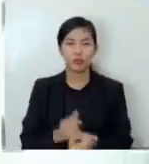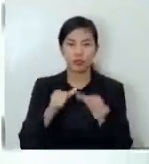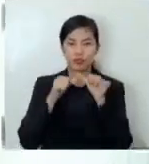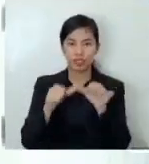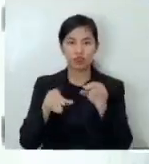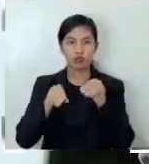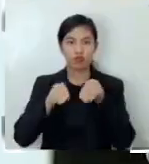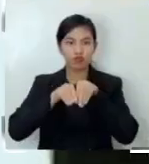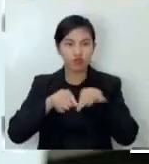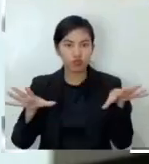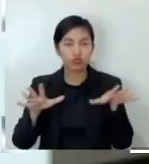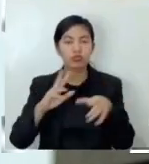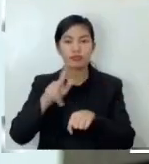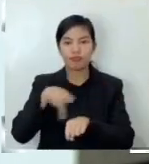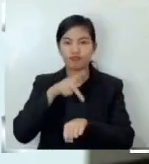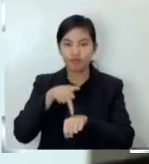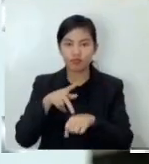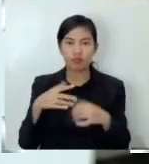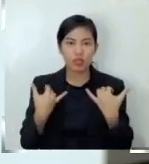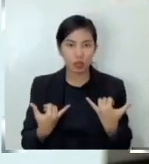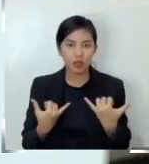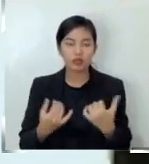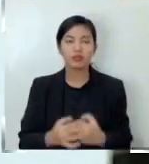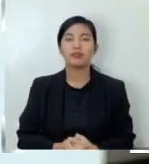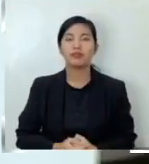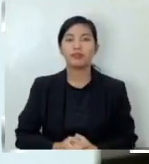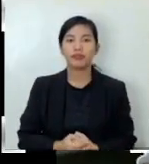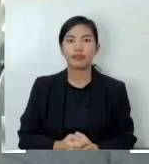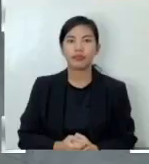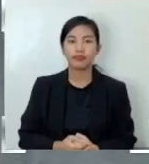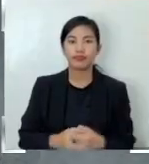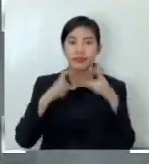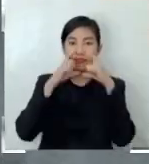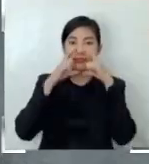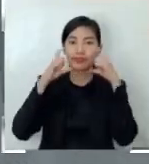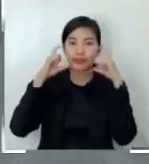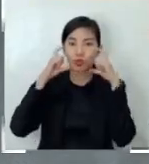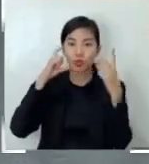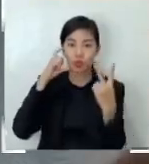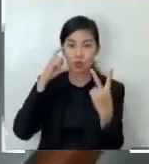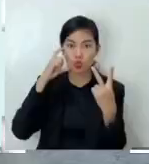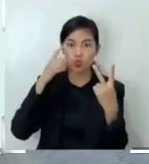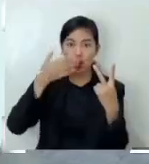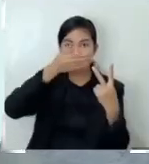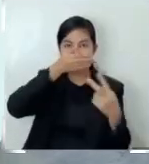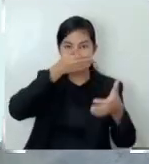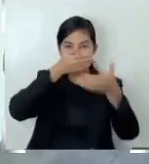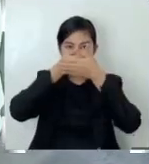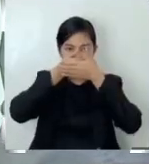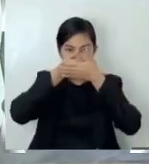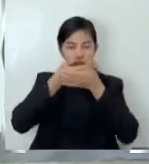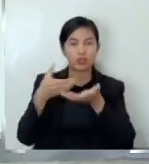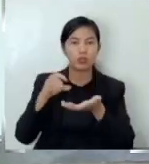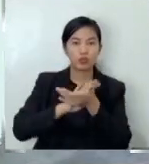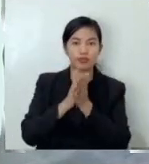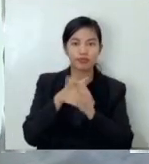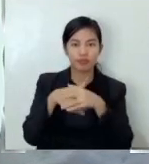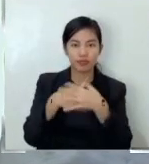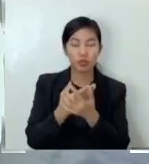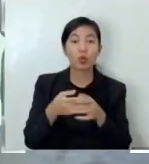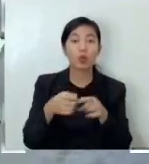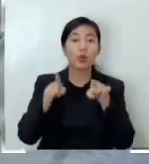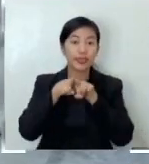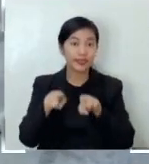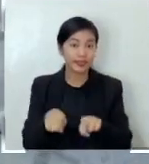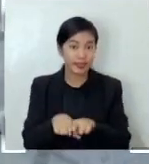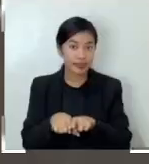Pilipinas ngayon. Kaya bukod sa pagdodoble ng suot ng face mask at paghuhugas ng kamay, umiinom din ng Lagundi